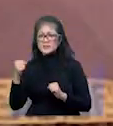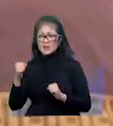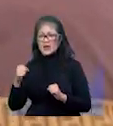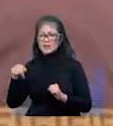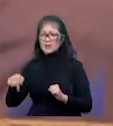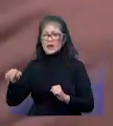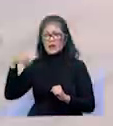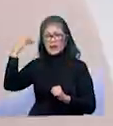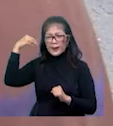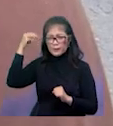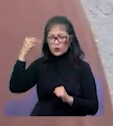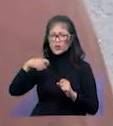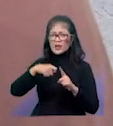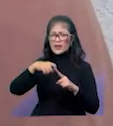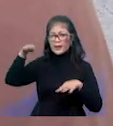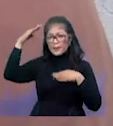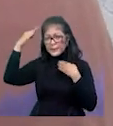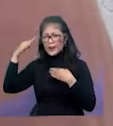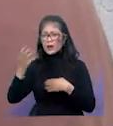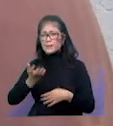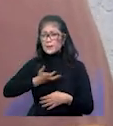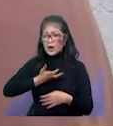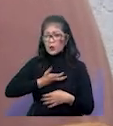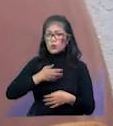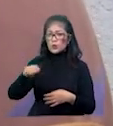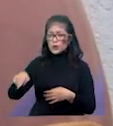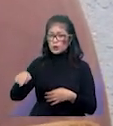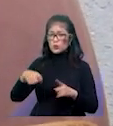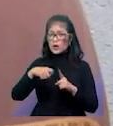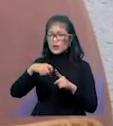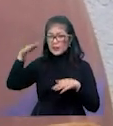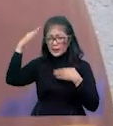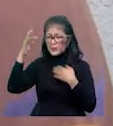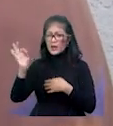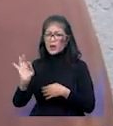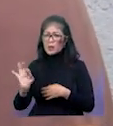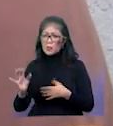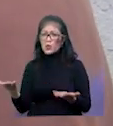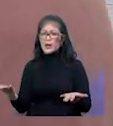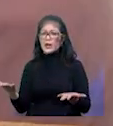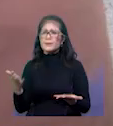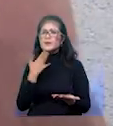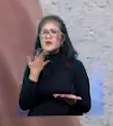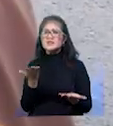segala maunya sih enggak usah pakai segala gitu biasa-biasa aja